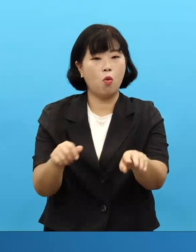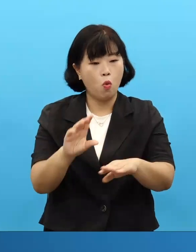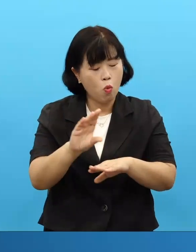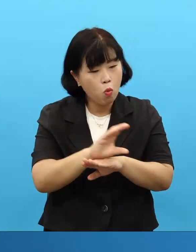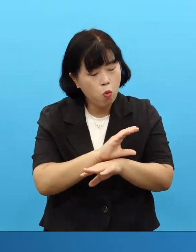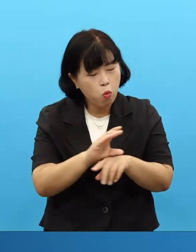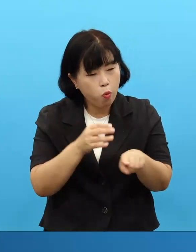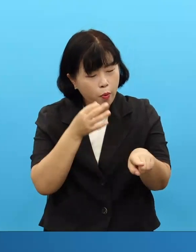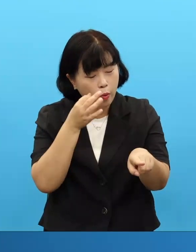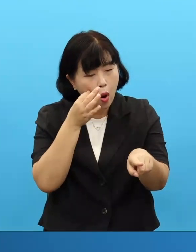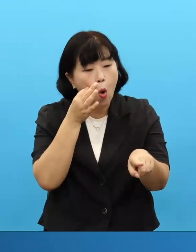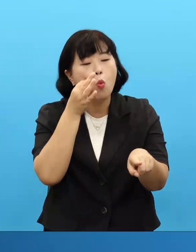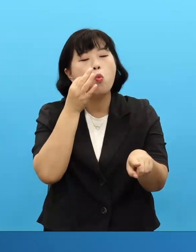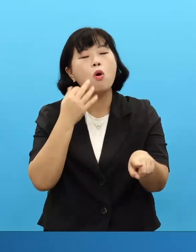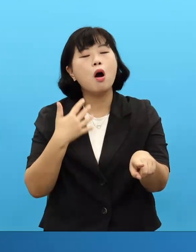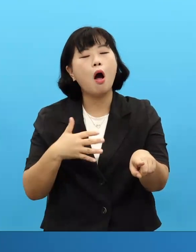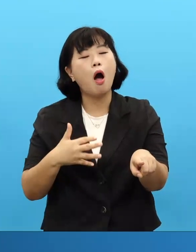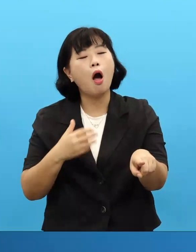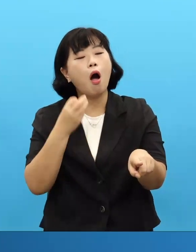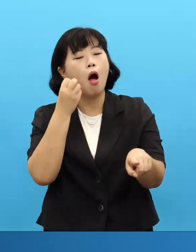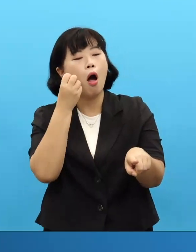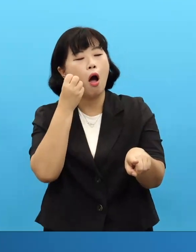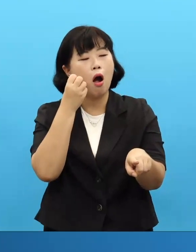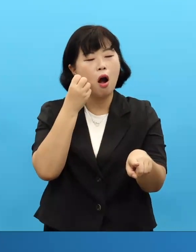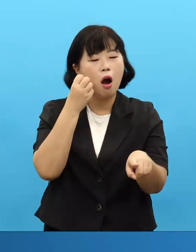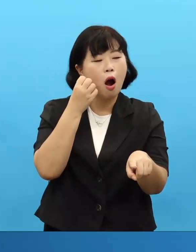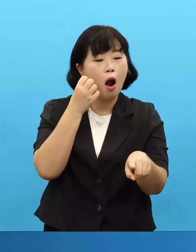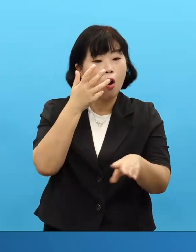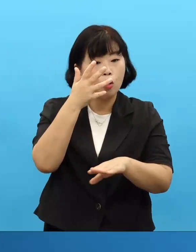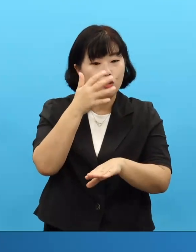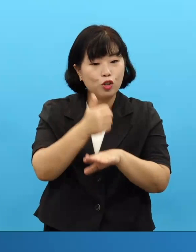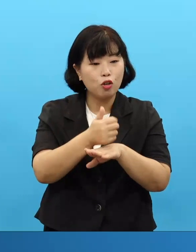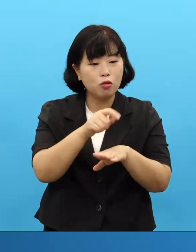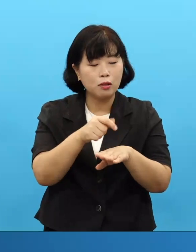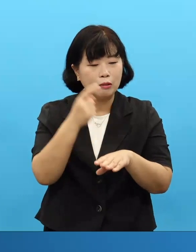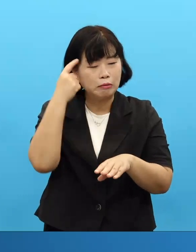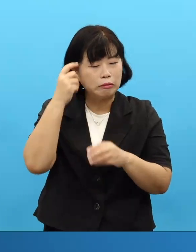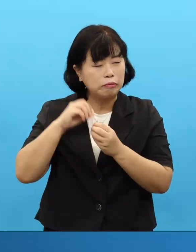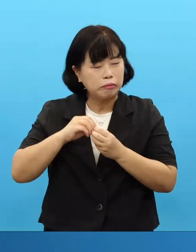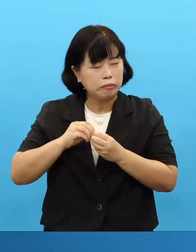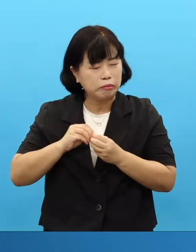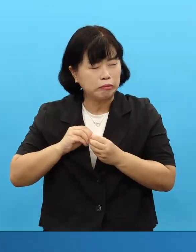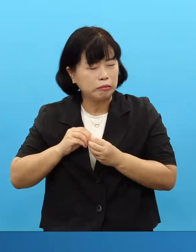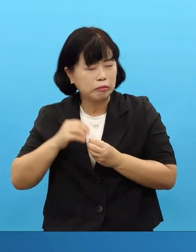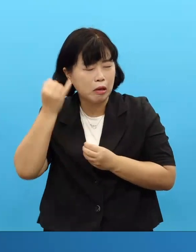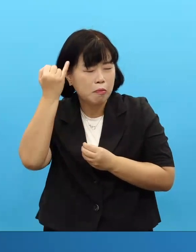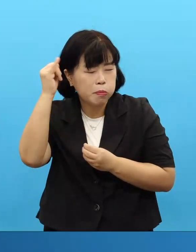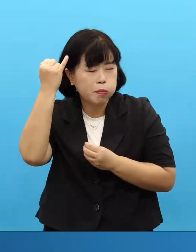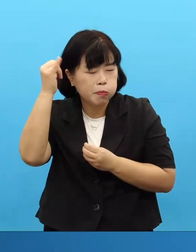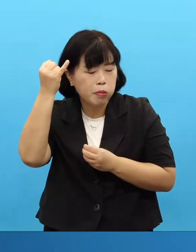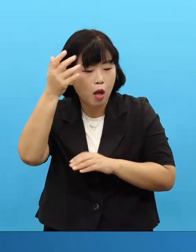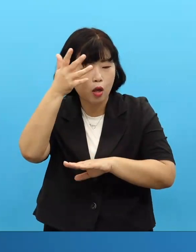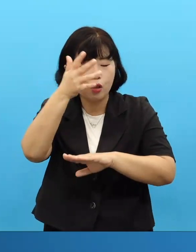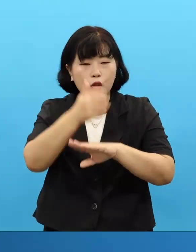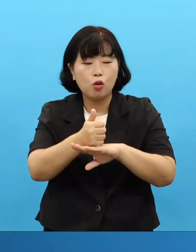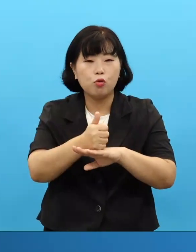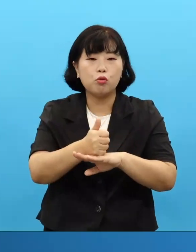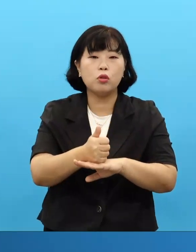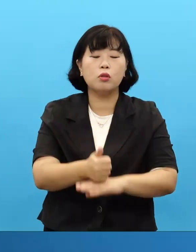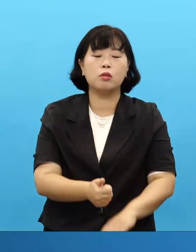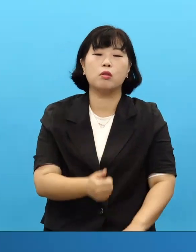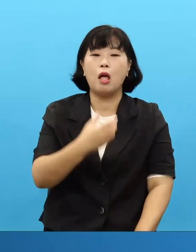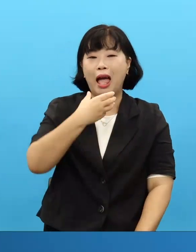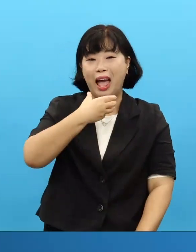20세기를 뒤집어 놨다니까요. And with that discovery, it completely changed the 20th century. 그것도 네피림 도움 받아가지고. With the help of the Nephilim.